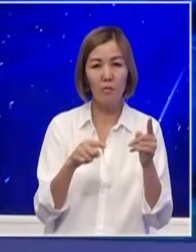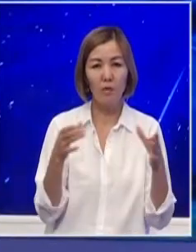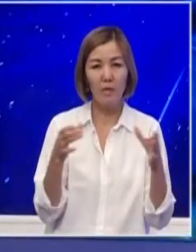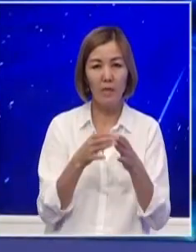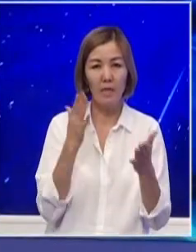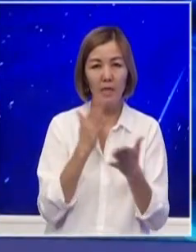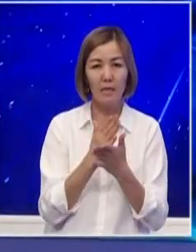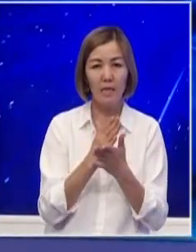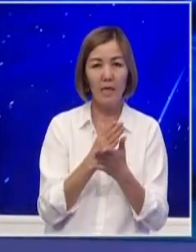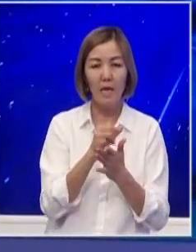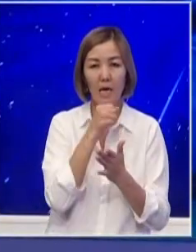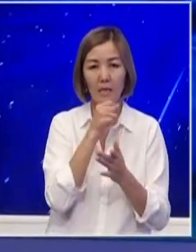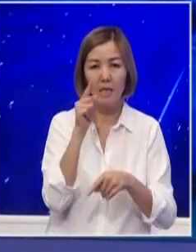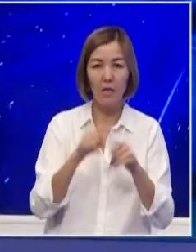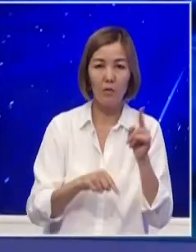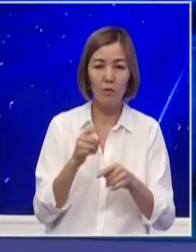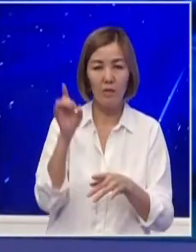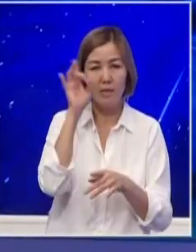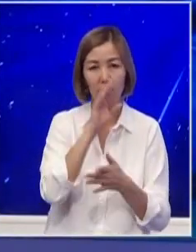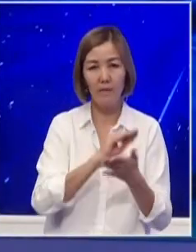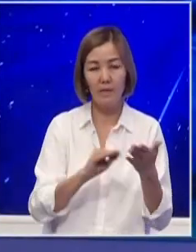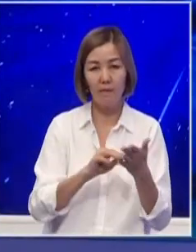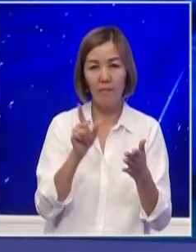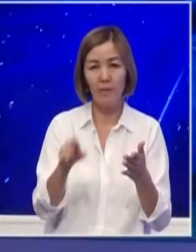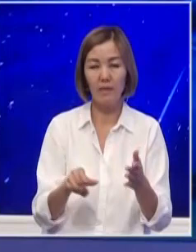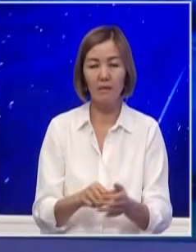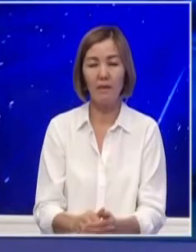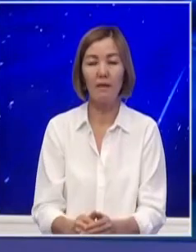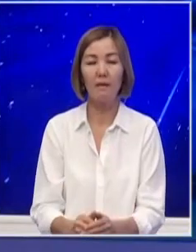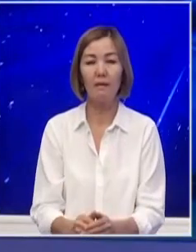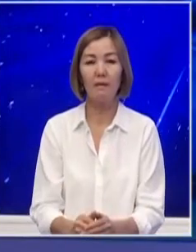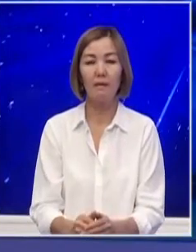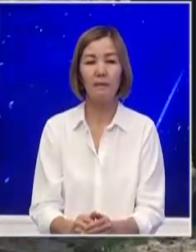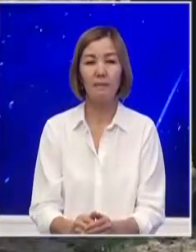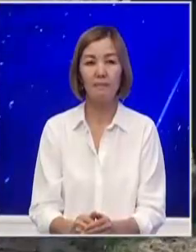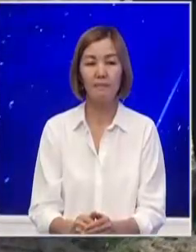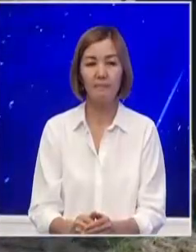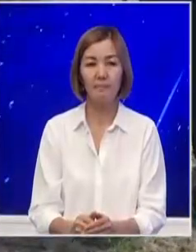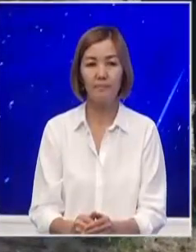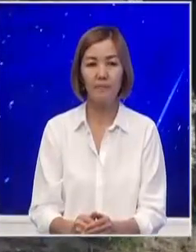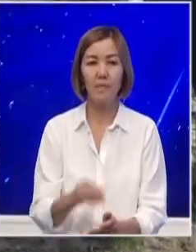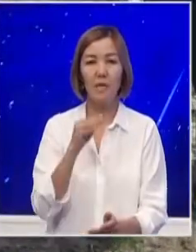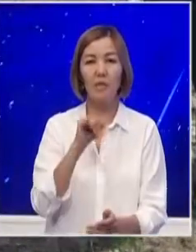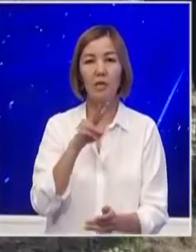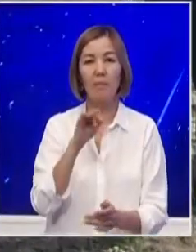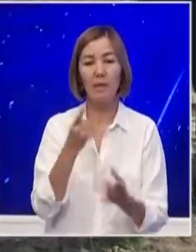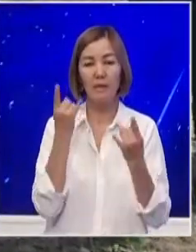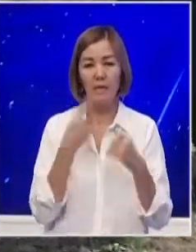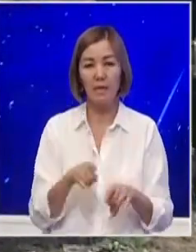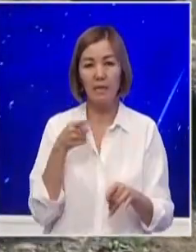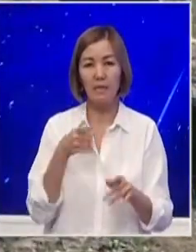творческой интеллигенции края, аксакалы и родственники известного писателя. Жамао Бухарбай родился